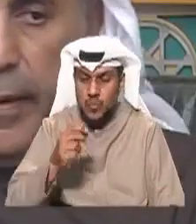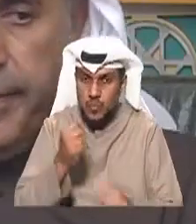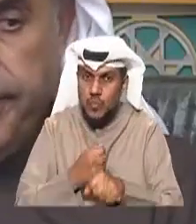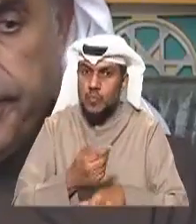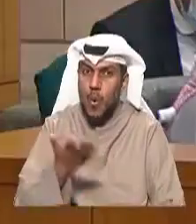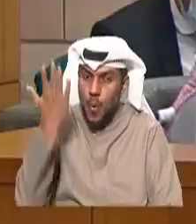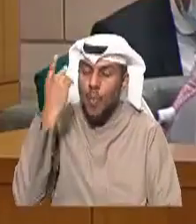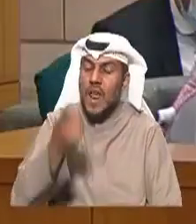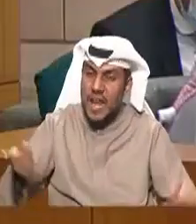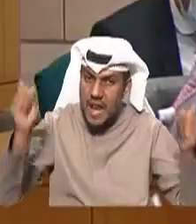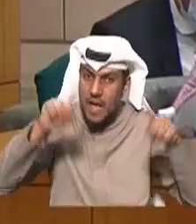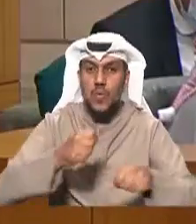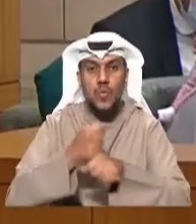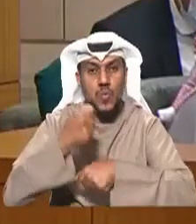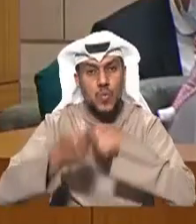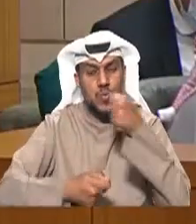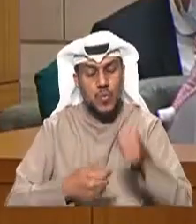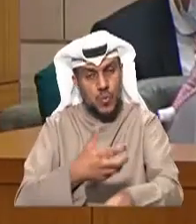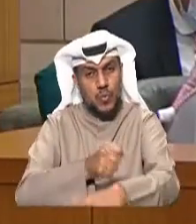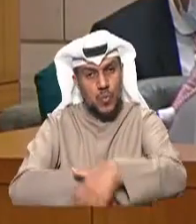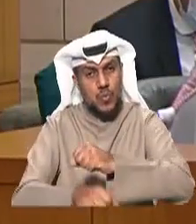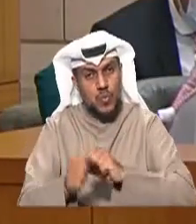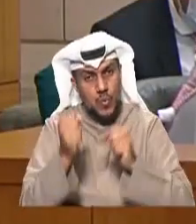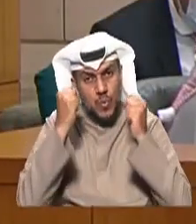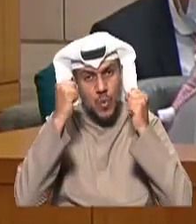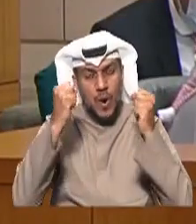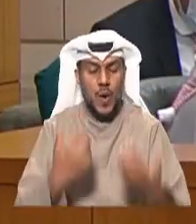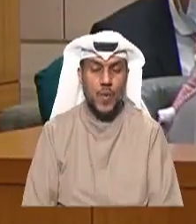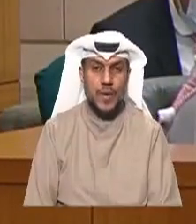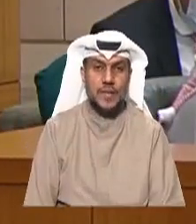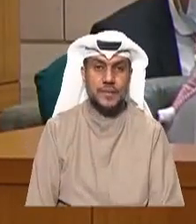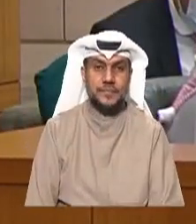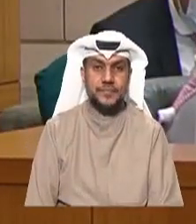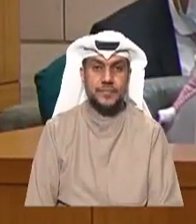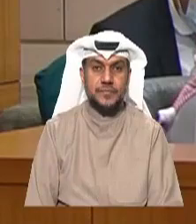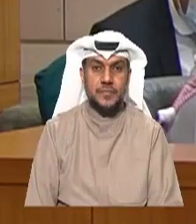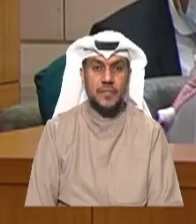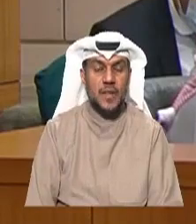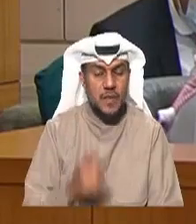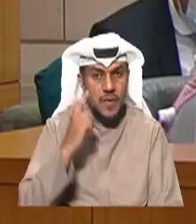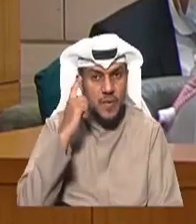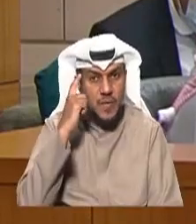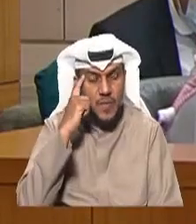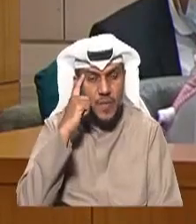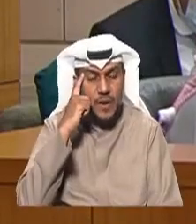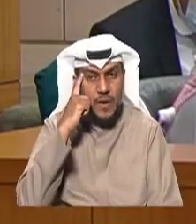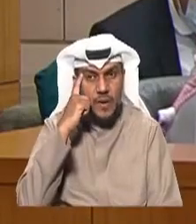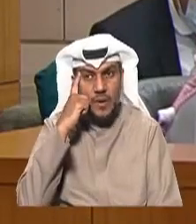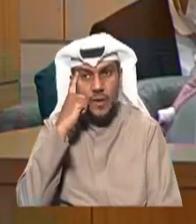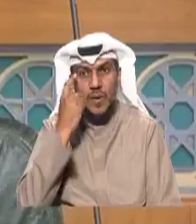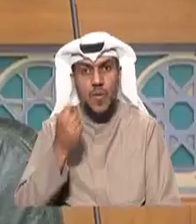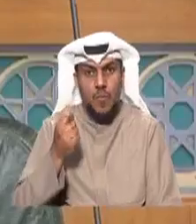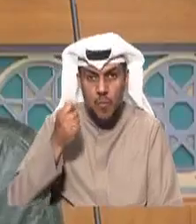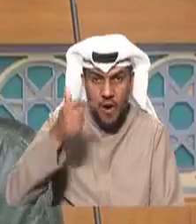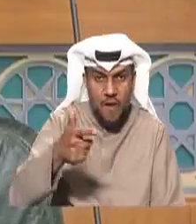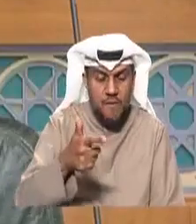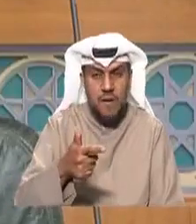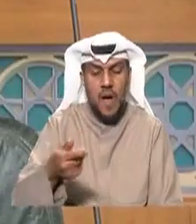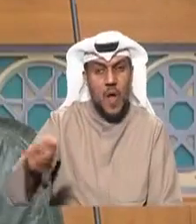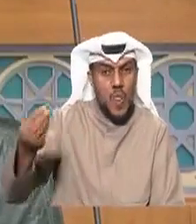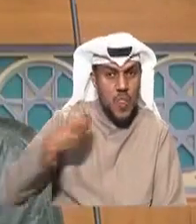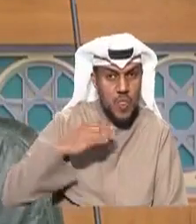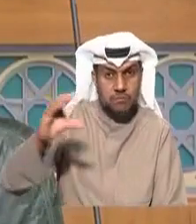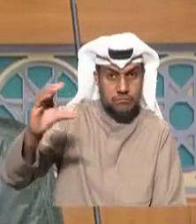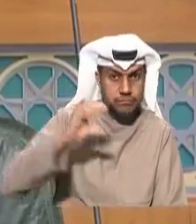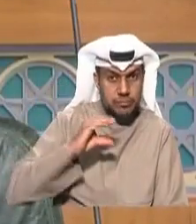وتقومون بها، وهذا ما راح يعوضه لا تعويض ولا مكافآت ولا أي